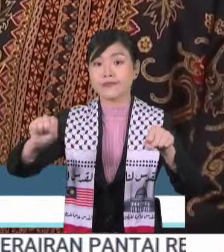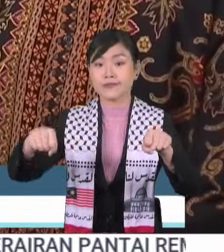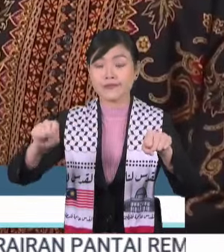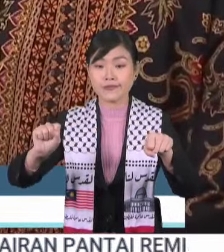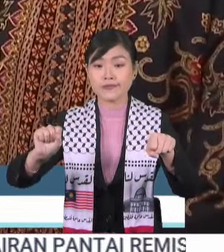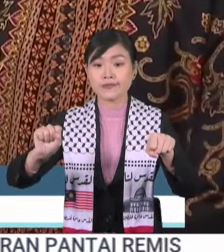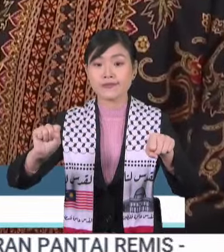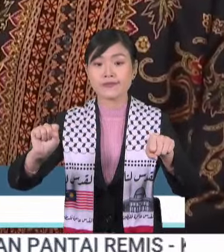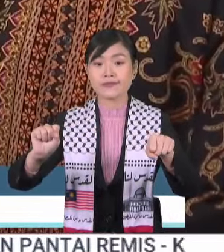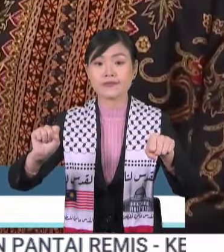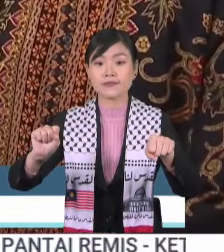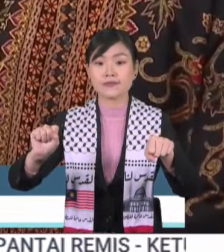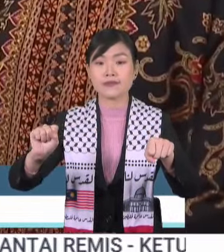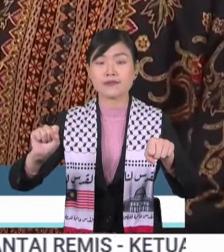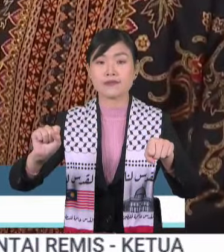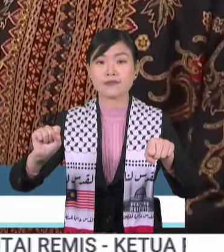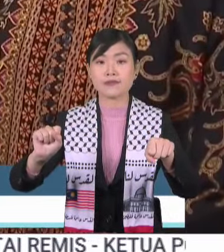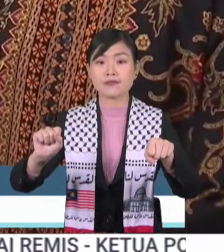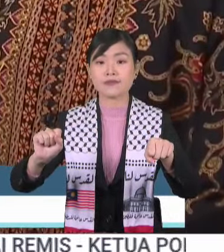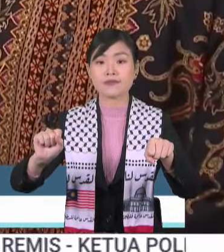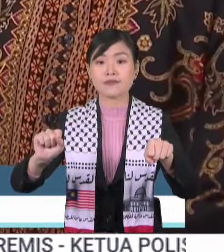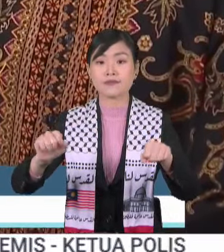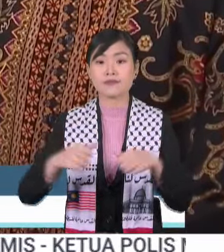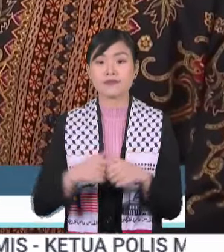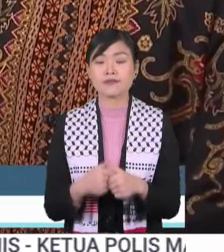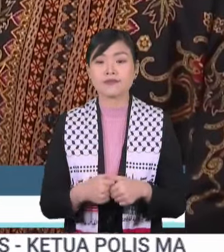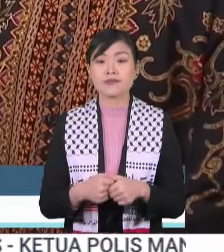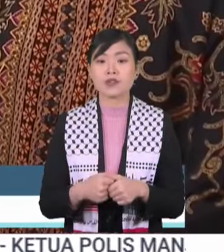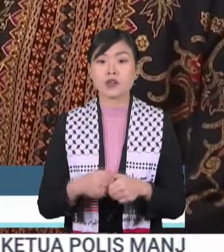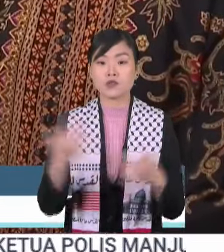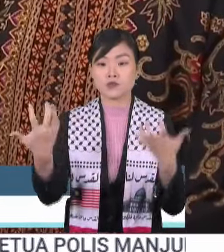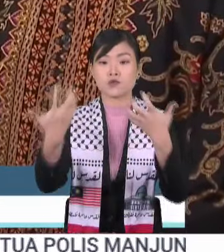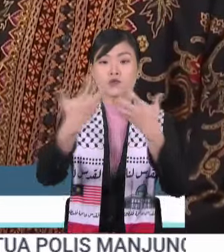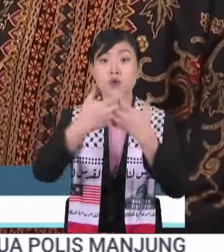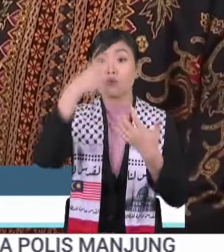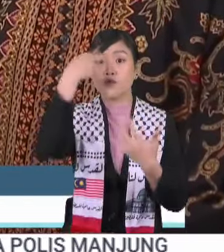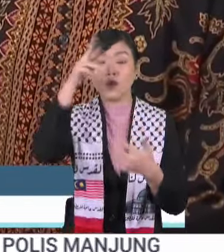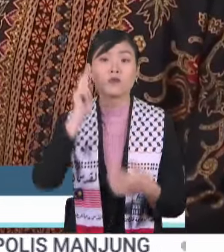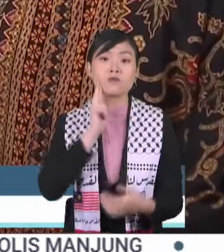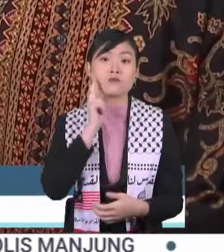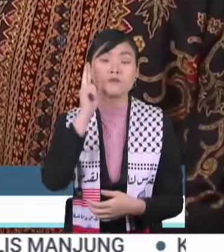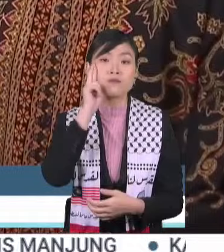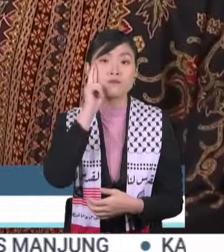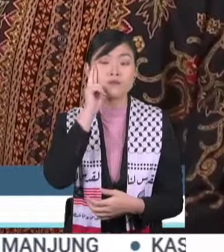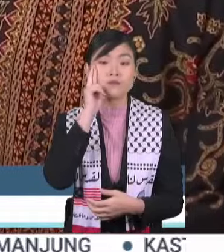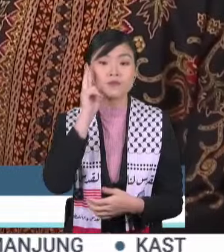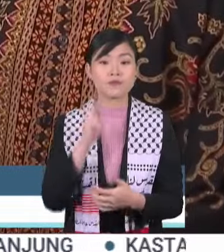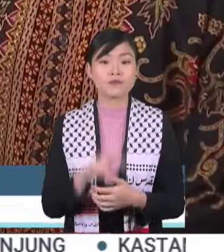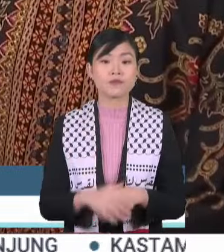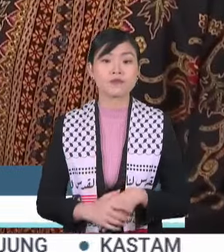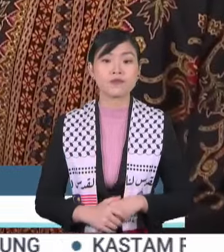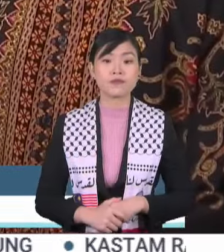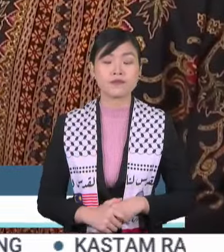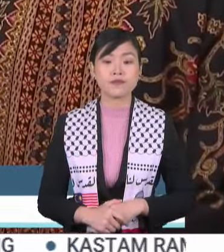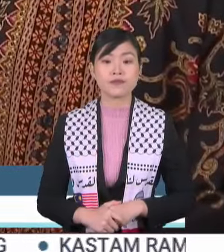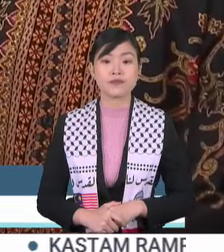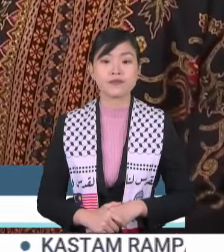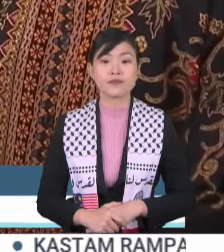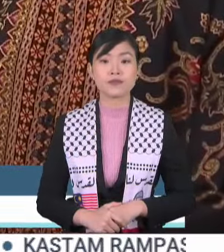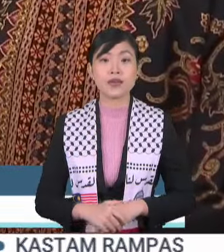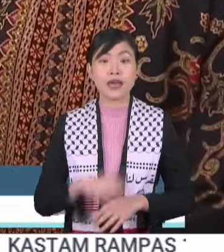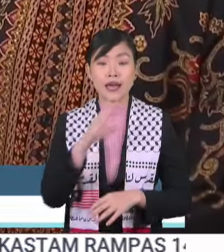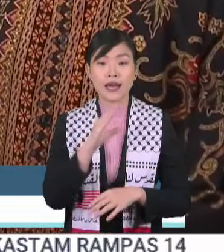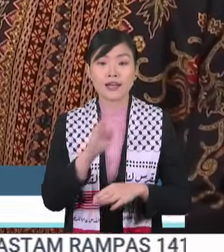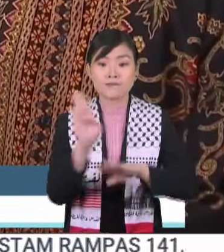tengok ke depan sangat sesuai untuk para remaja untuk berkecipung dalam ee small